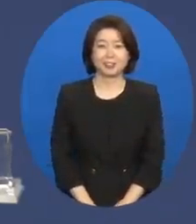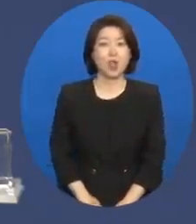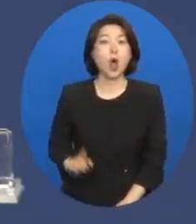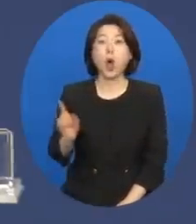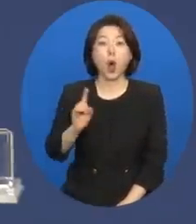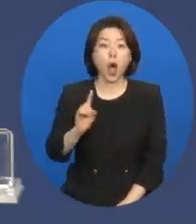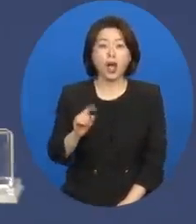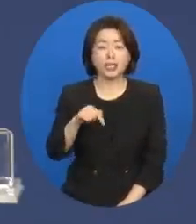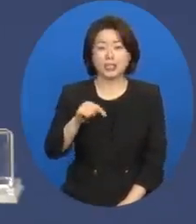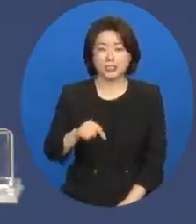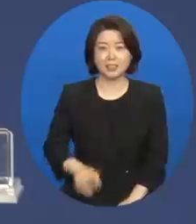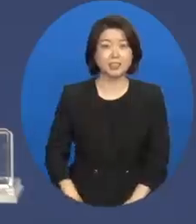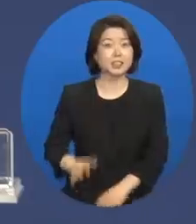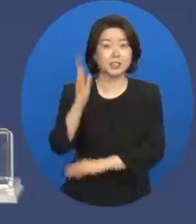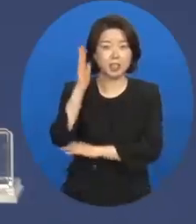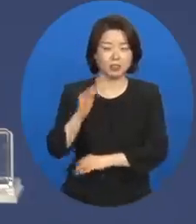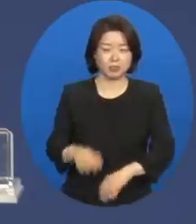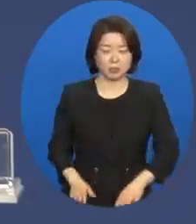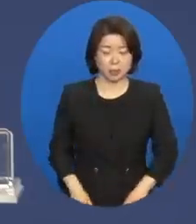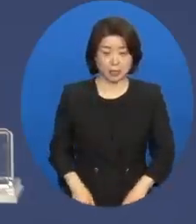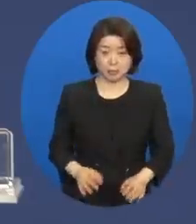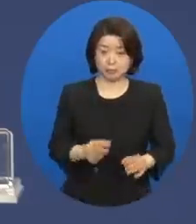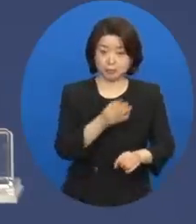어쨌든 이거 이 얘기는